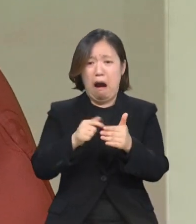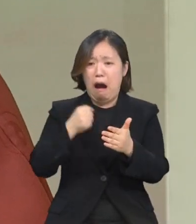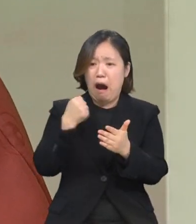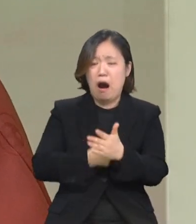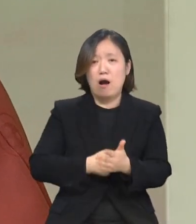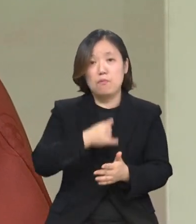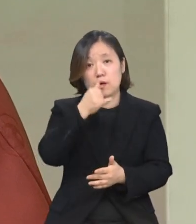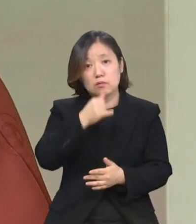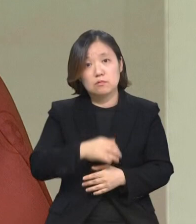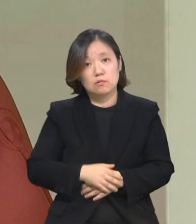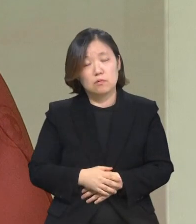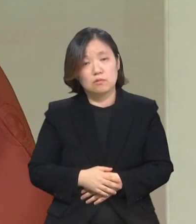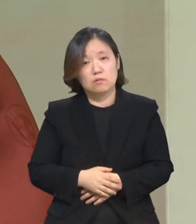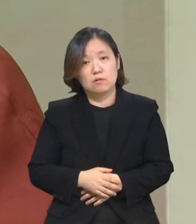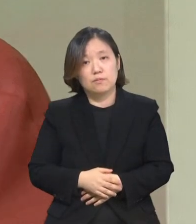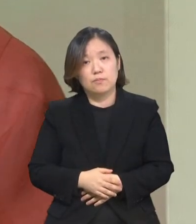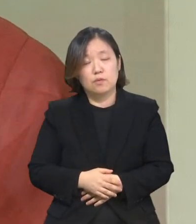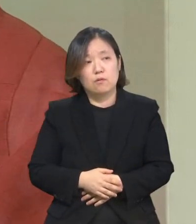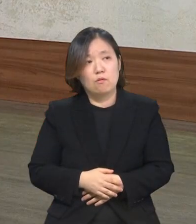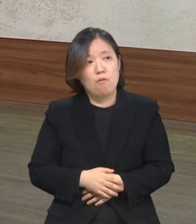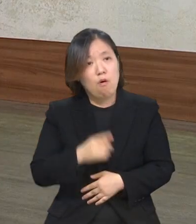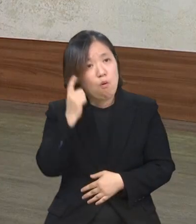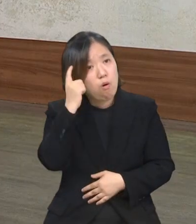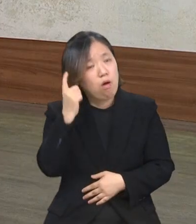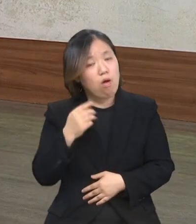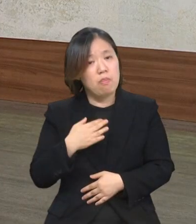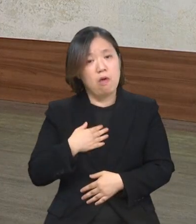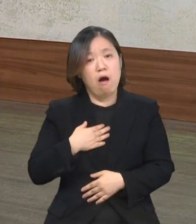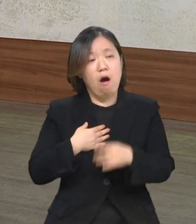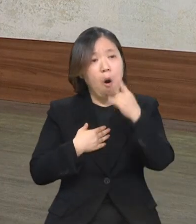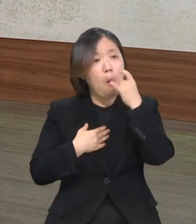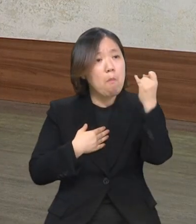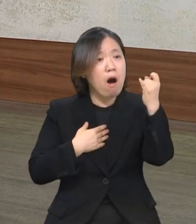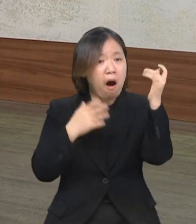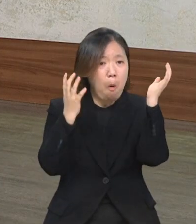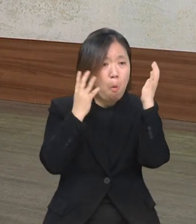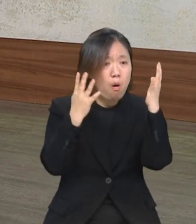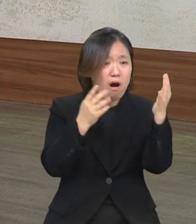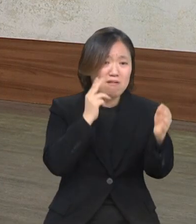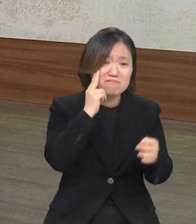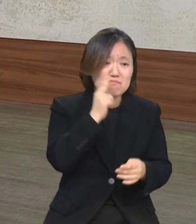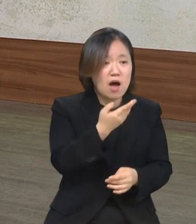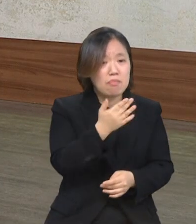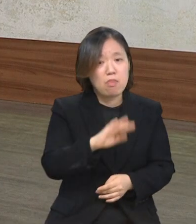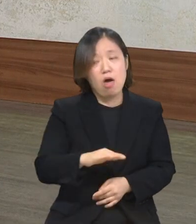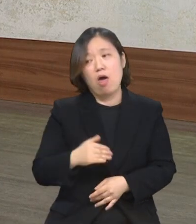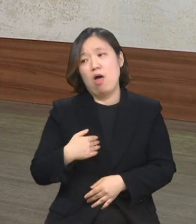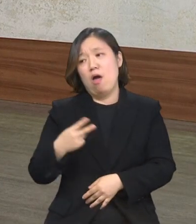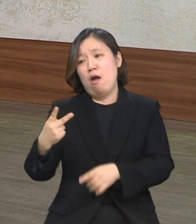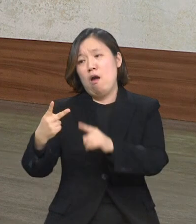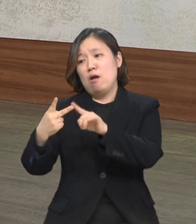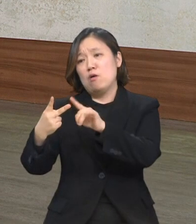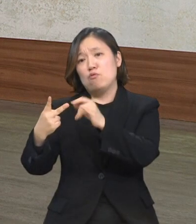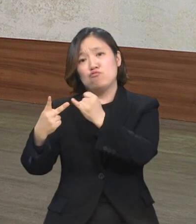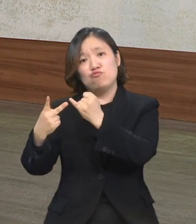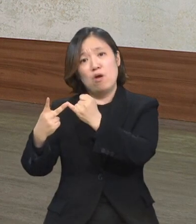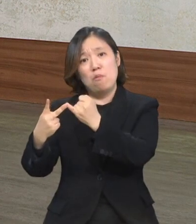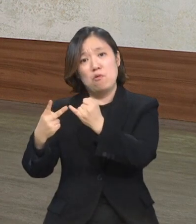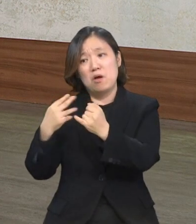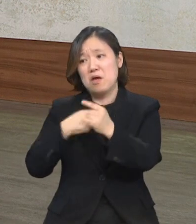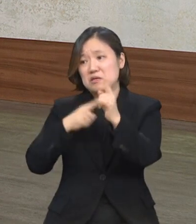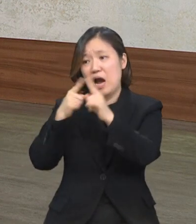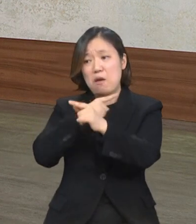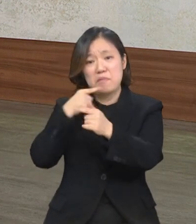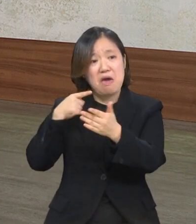안 됐대요 노보살님의 왜 우리 엄마는 이렇게 고생하는데 왜 우리 엄마 가슴에 상처를